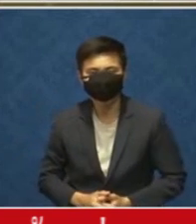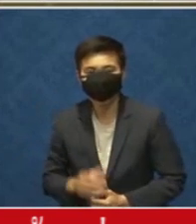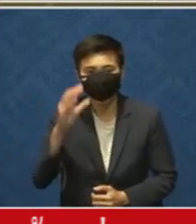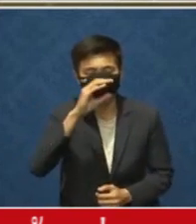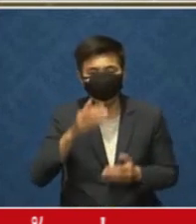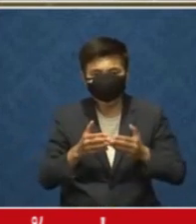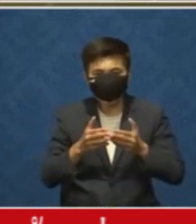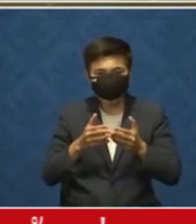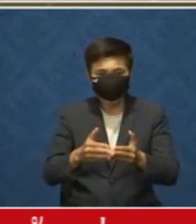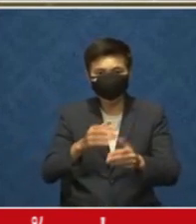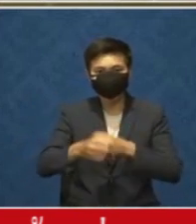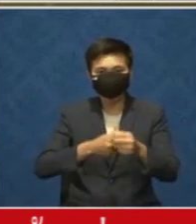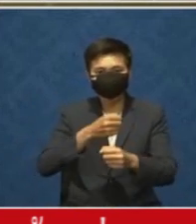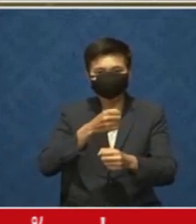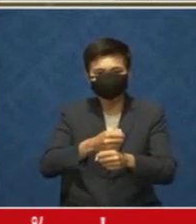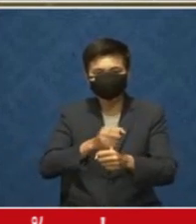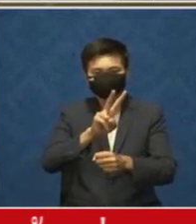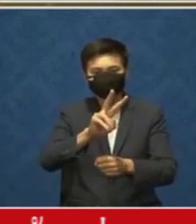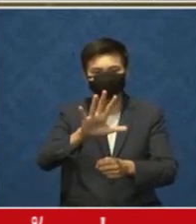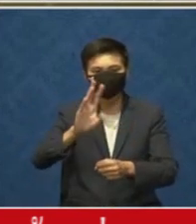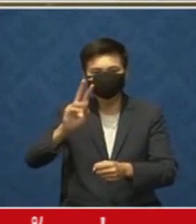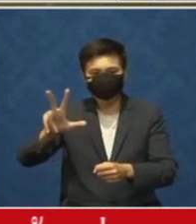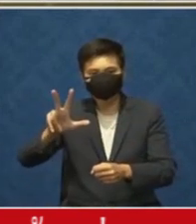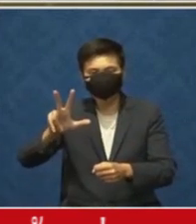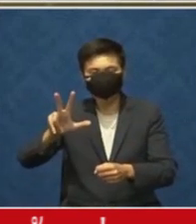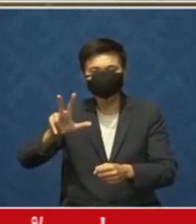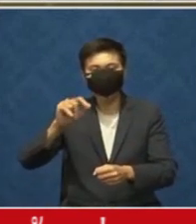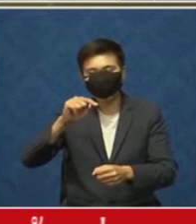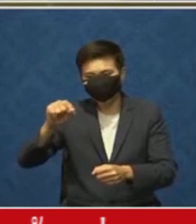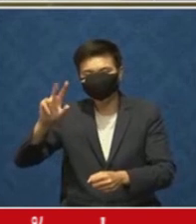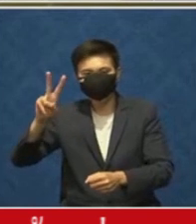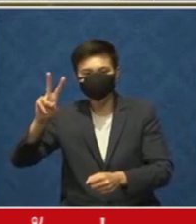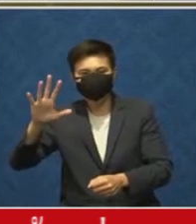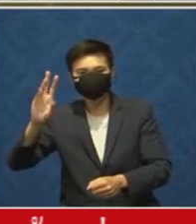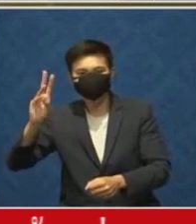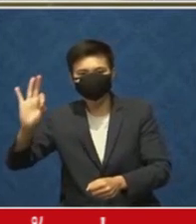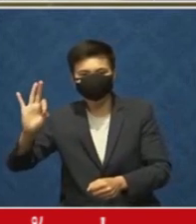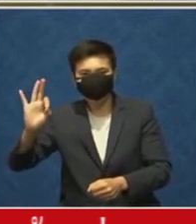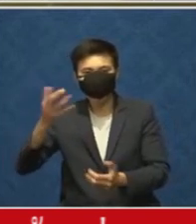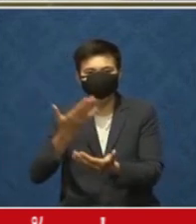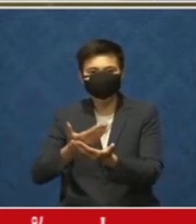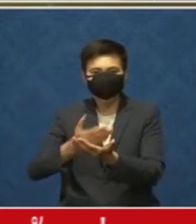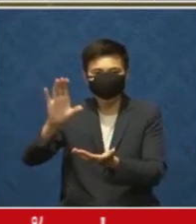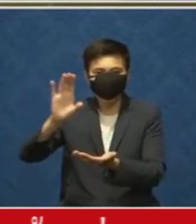2ลำปี2563ถึง2569งบประมาณทั้งสิ้น